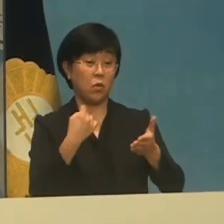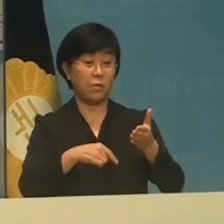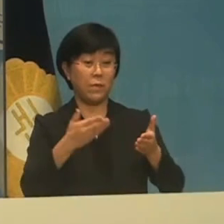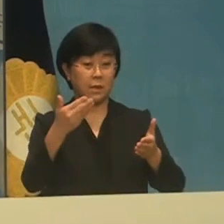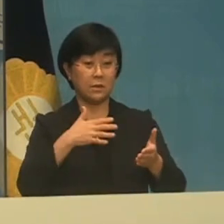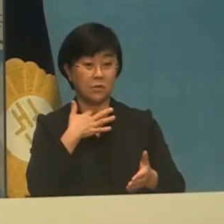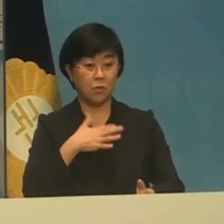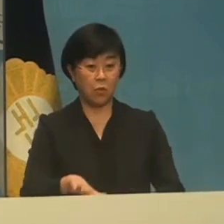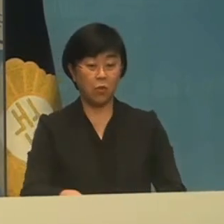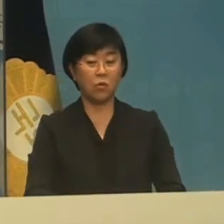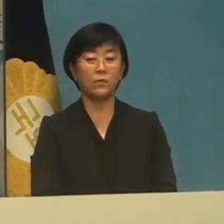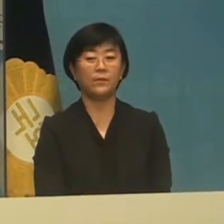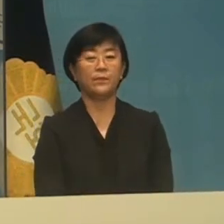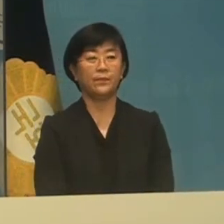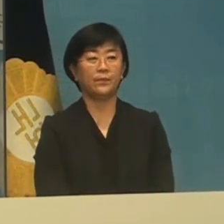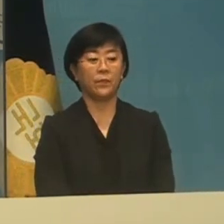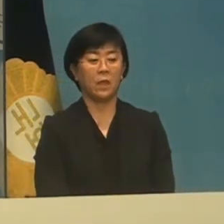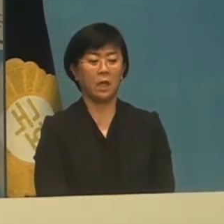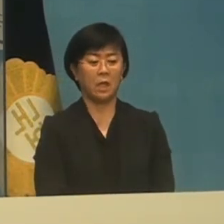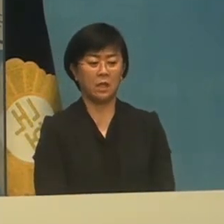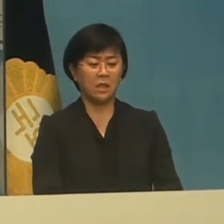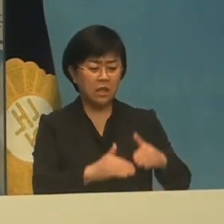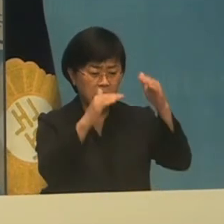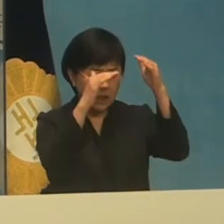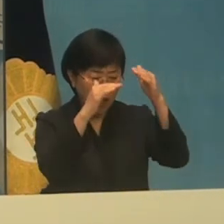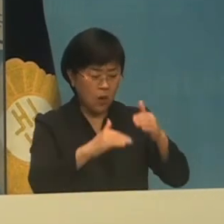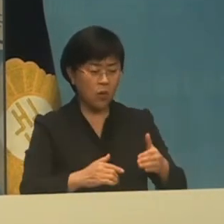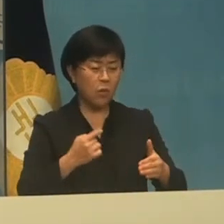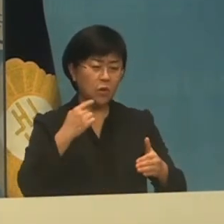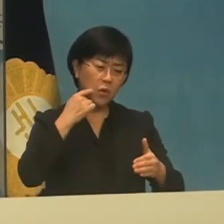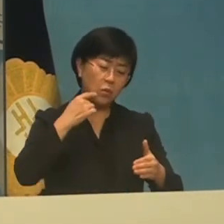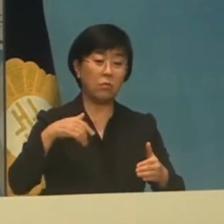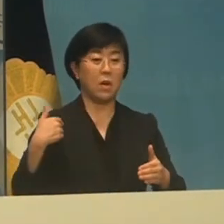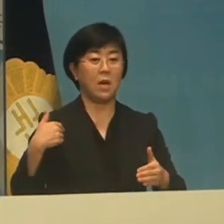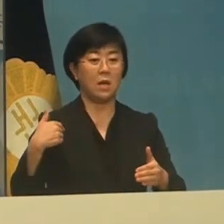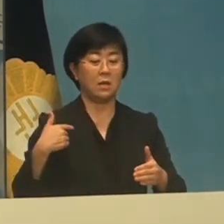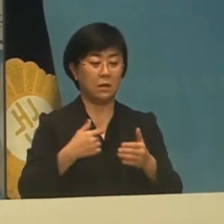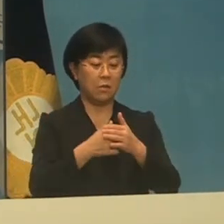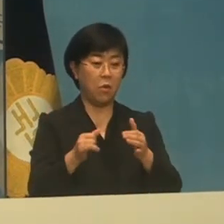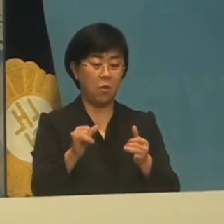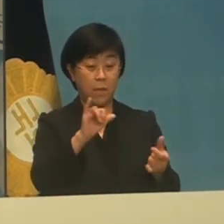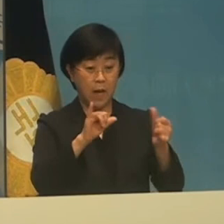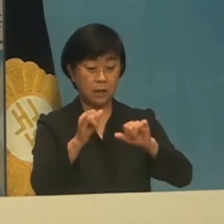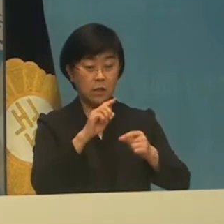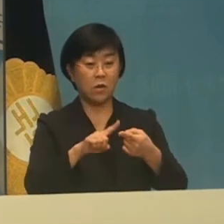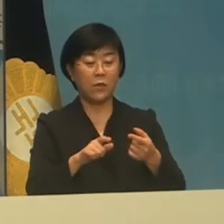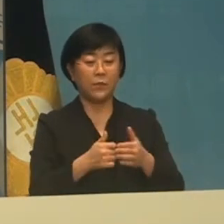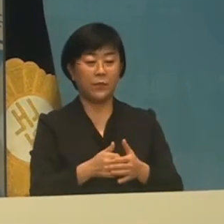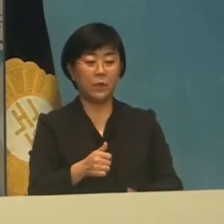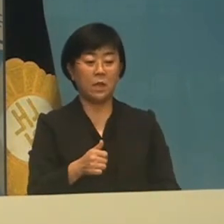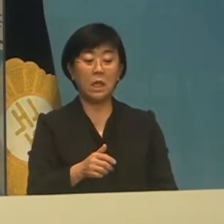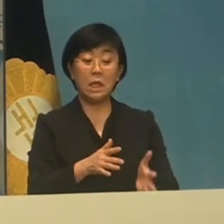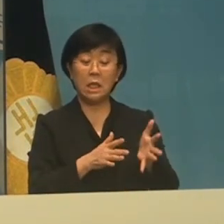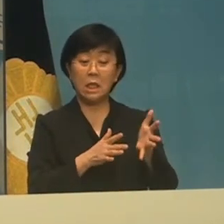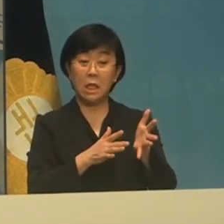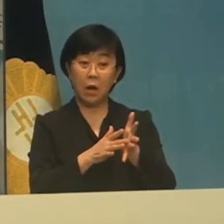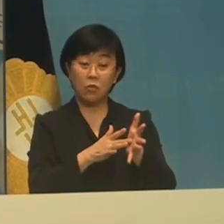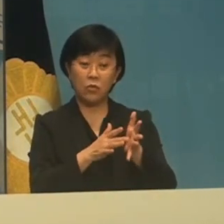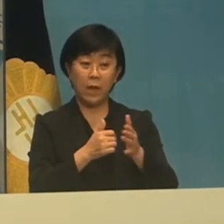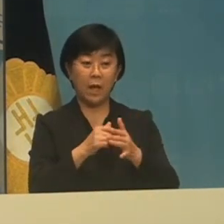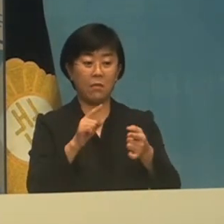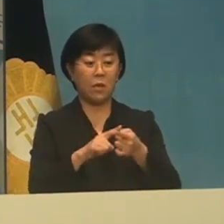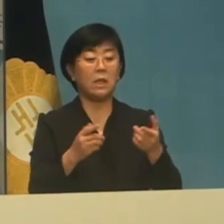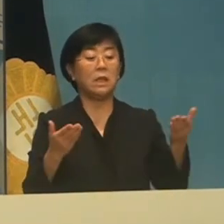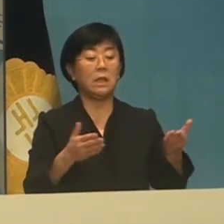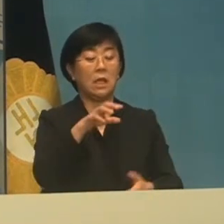못했습니다. 성분을 알 수 없는 암흑 같은 화학약품 모델명, 화학약품에 노출됐던 작업